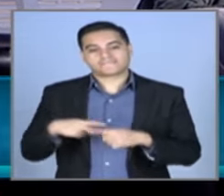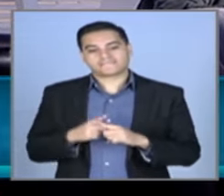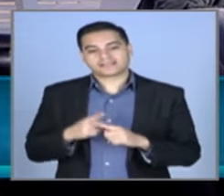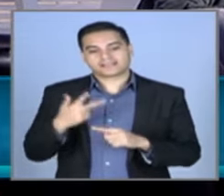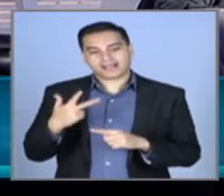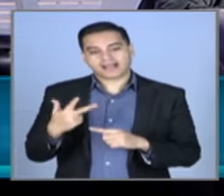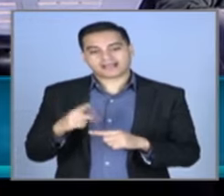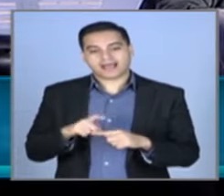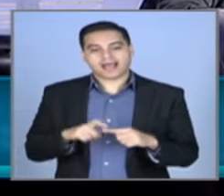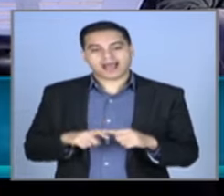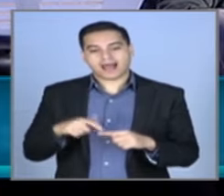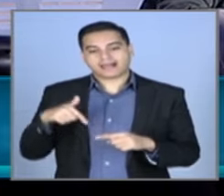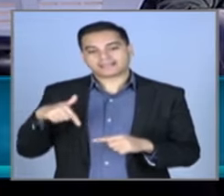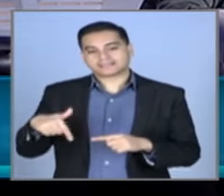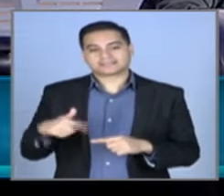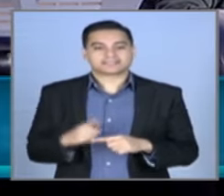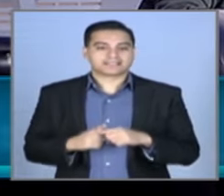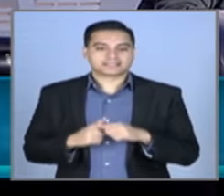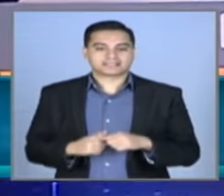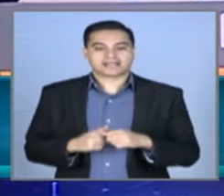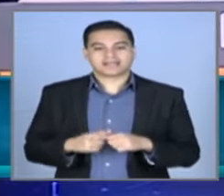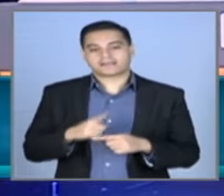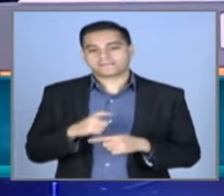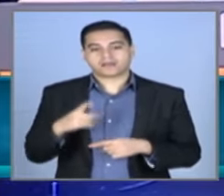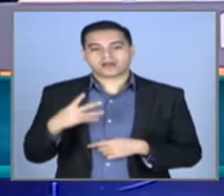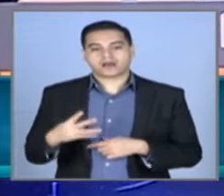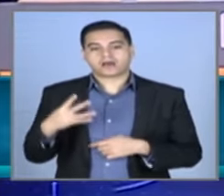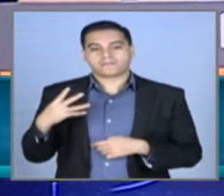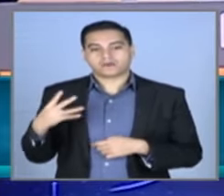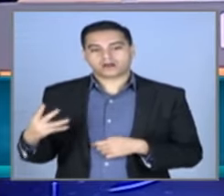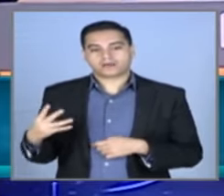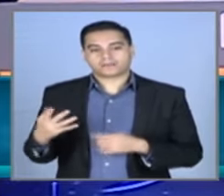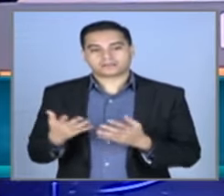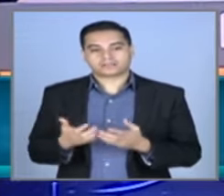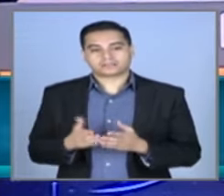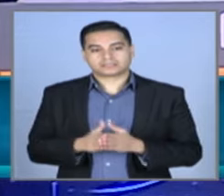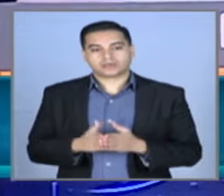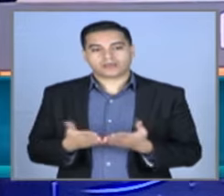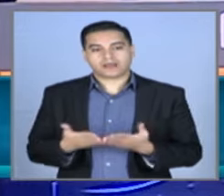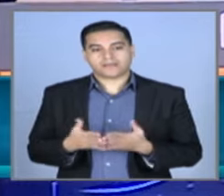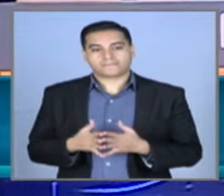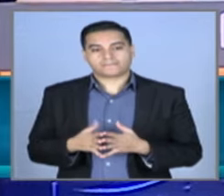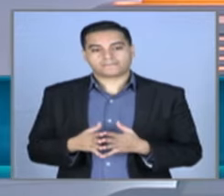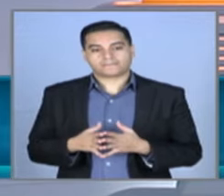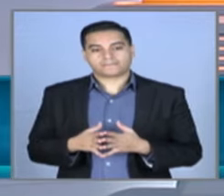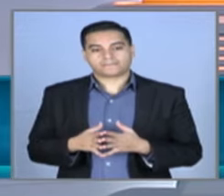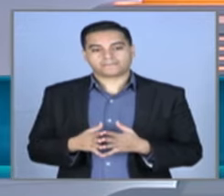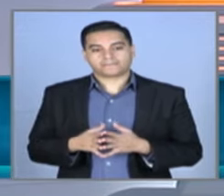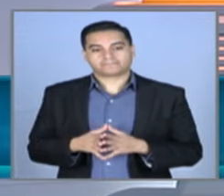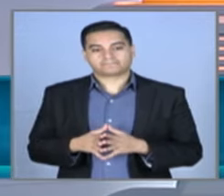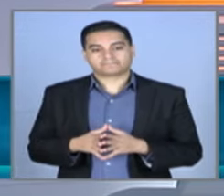188 في 3 على 6 زائد 144 يساوي كام؟